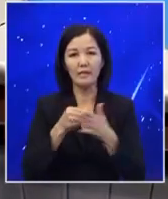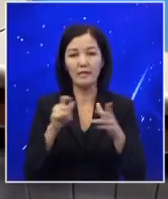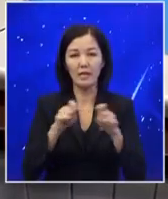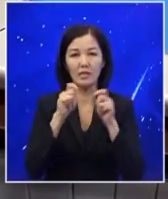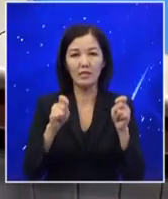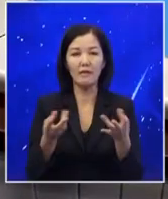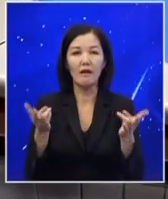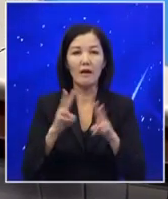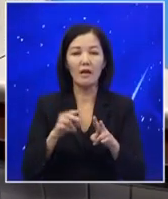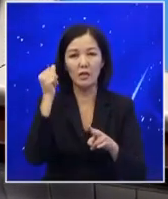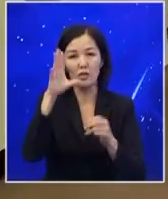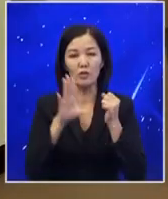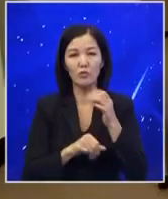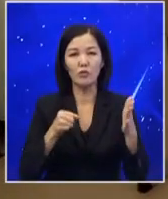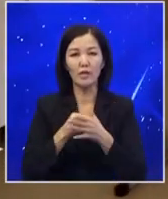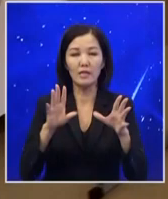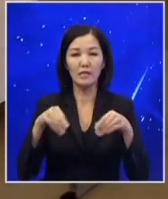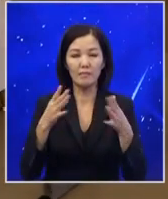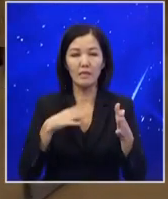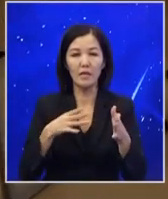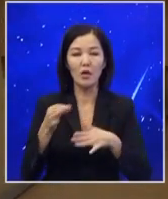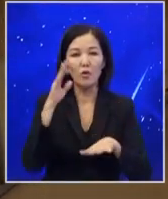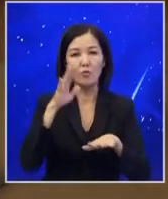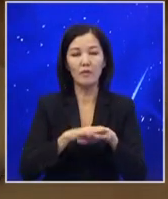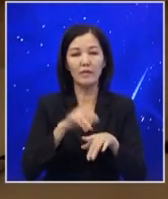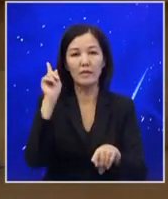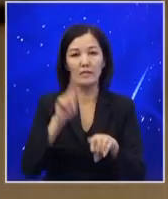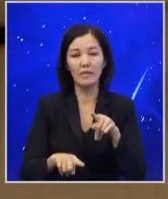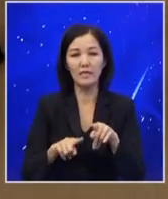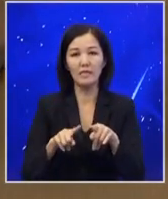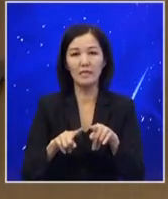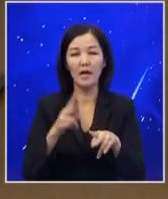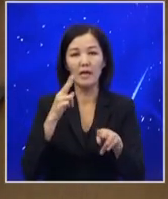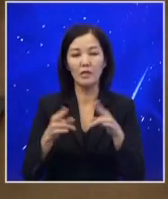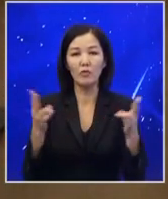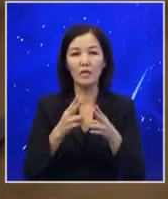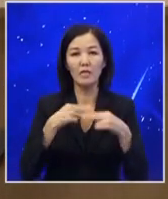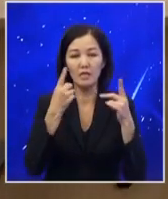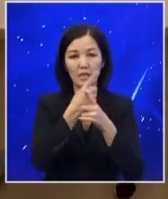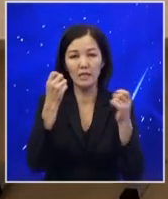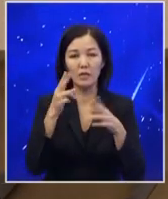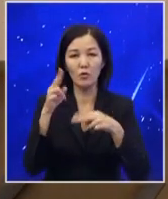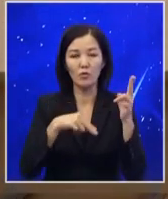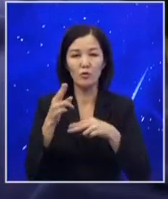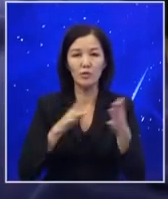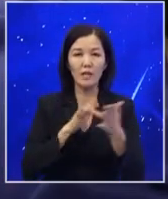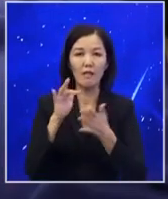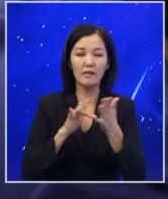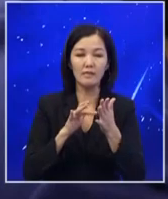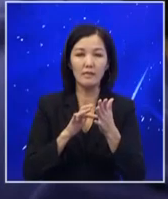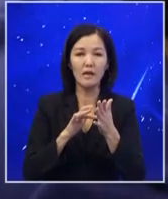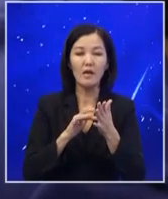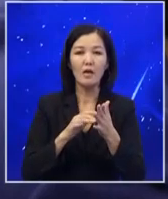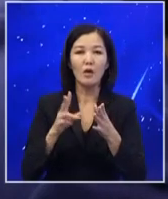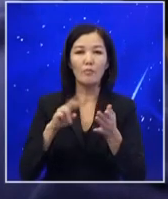1-еуі жыл соңына дейін тапсырылады. Бұл жұмыстарға Амандық Баталов қарқын қосу керектігін ескертті. Мұнан бөлек құрылыс саласында республикалық бюджет бюджеттен